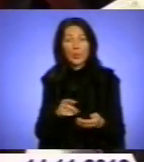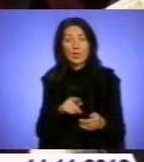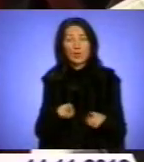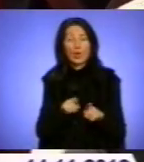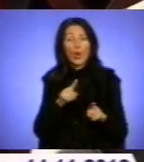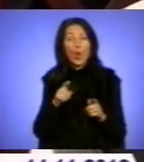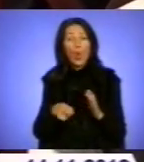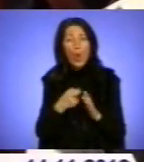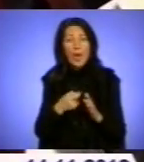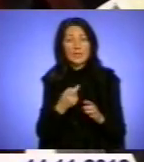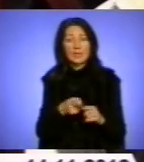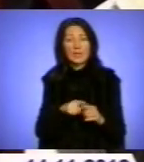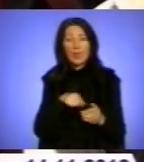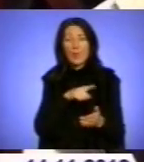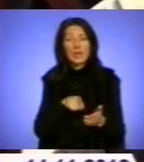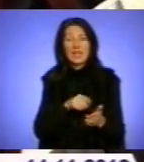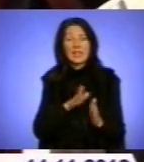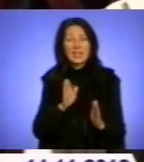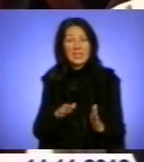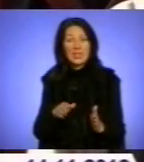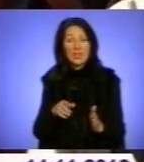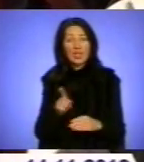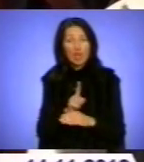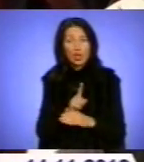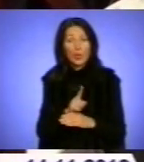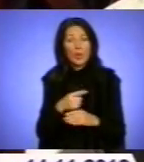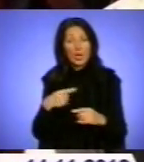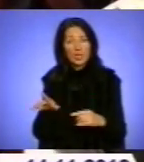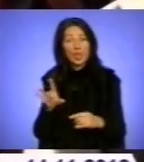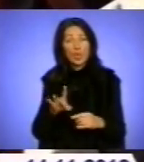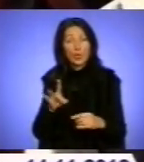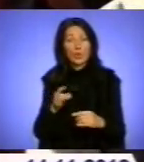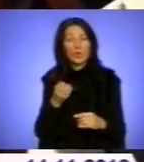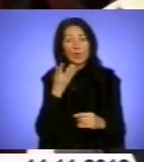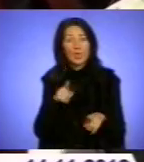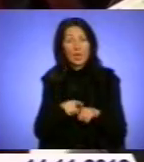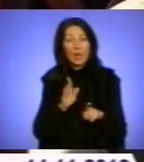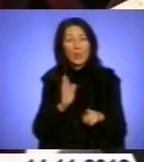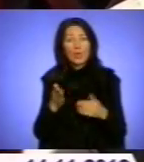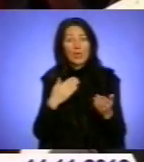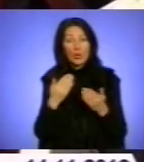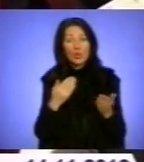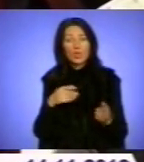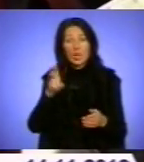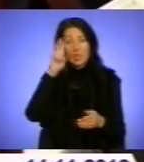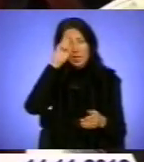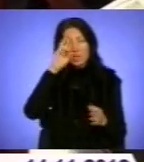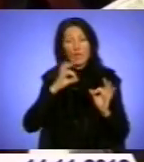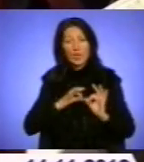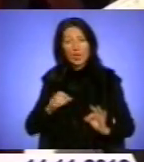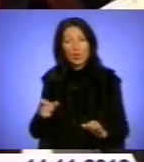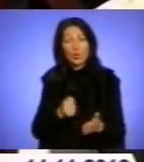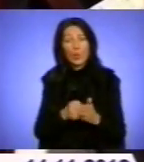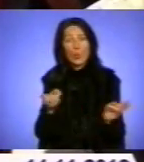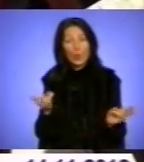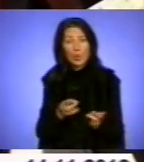регіонів. Очевидно, що якщо так і подальшому буде відношення державних мужів до потреб простих